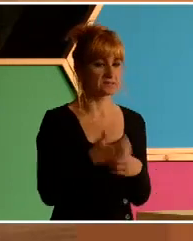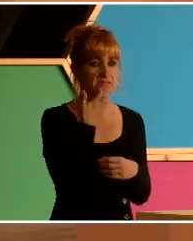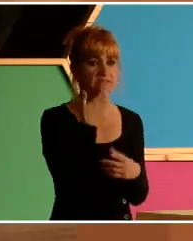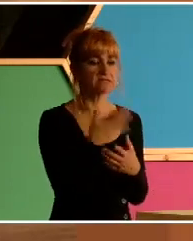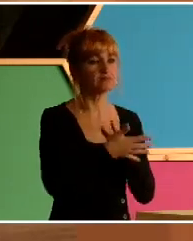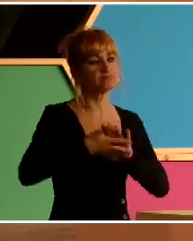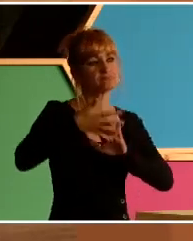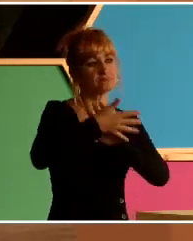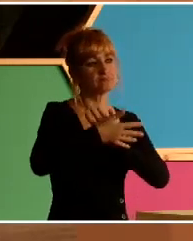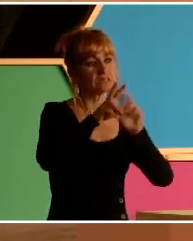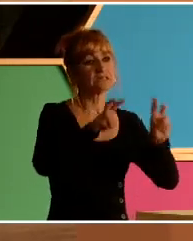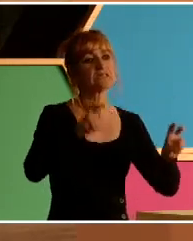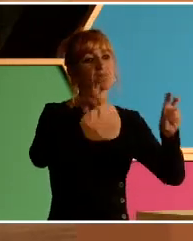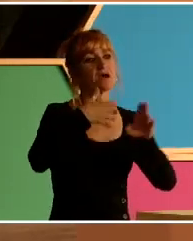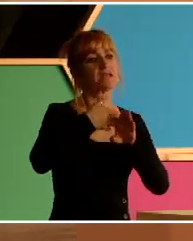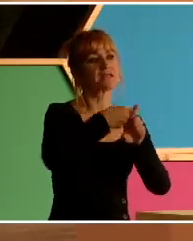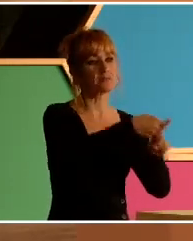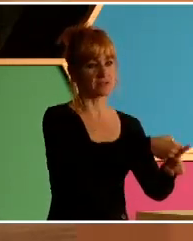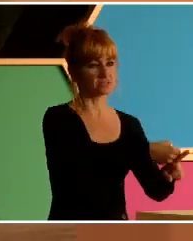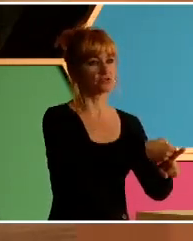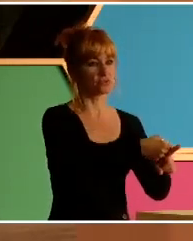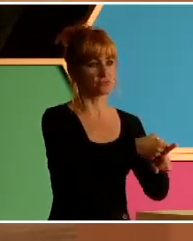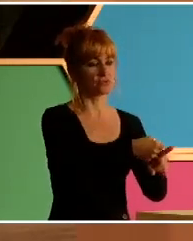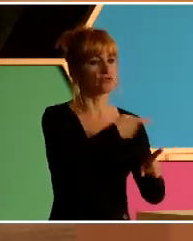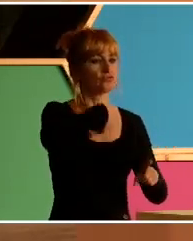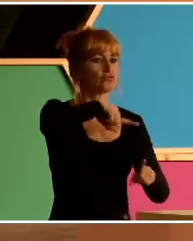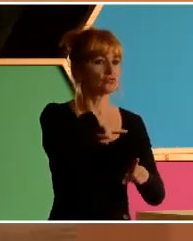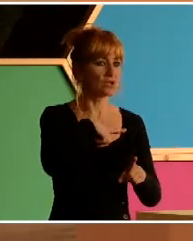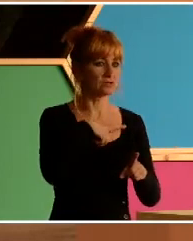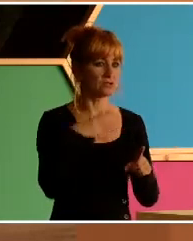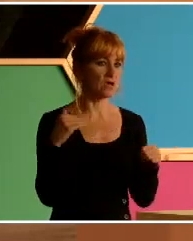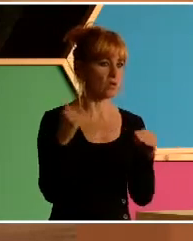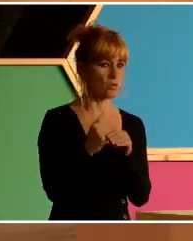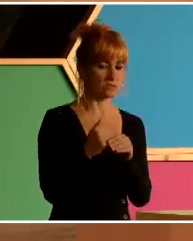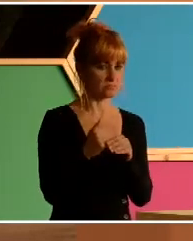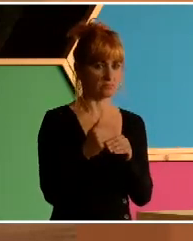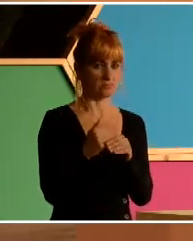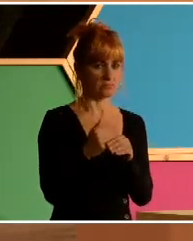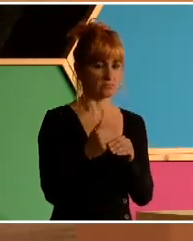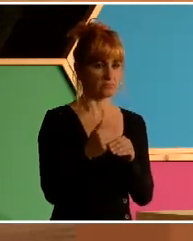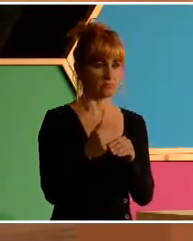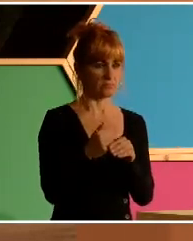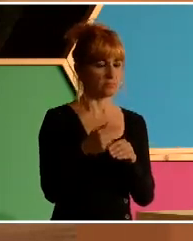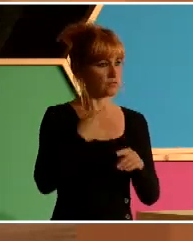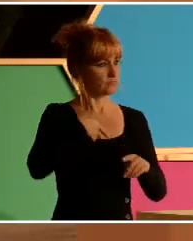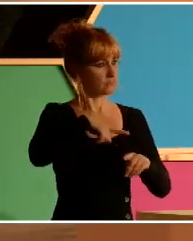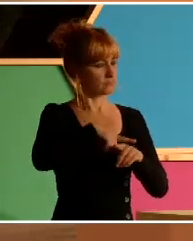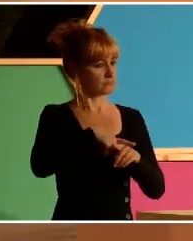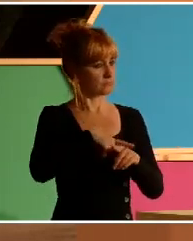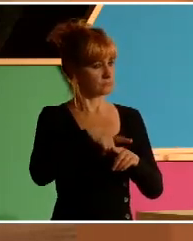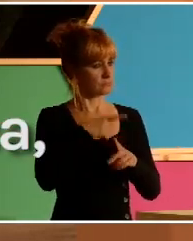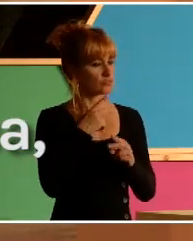en concret del tema de la repressió, crec que nosaltres, ambigüetat, tot el contrari. Hem estat ferms en tot moment,